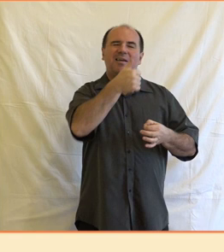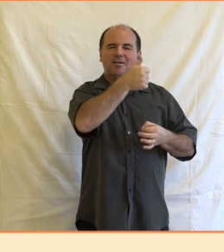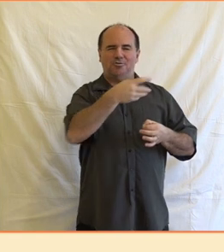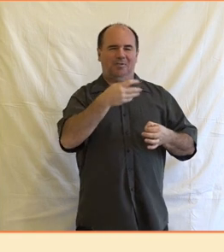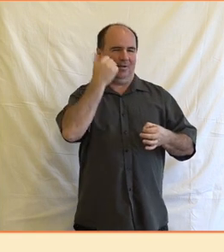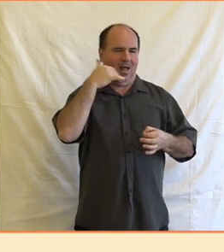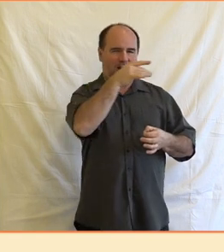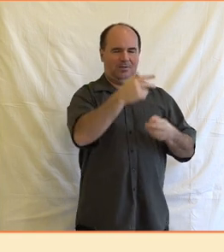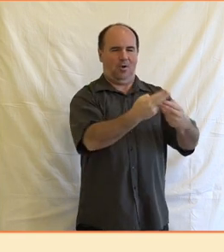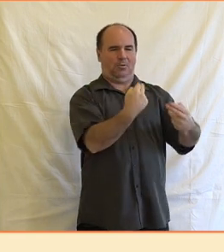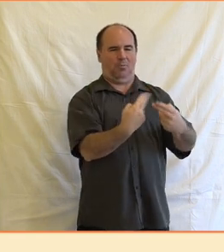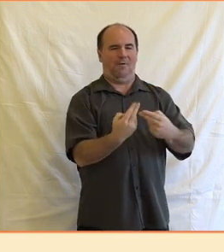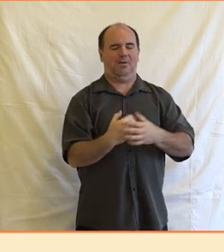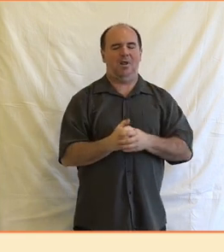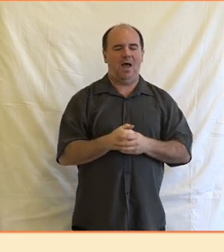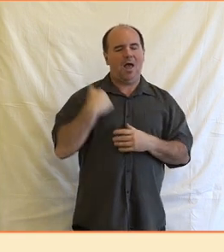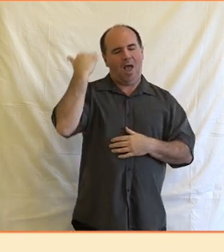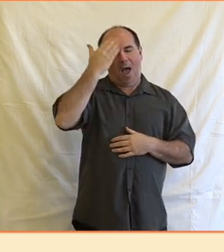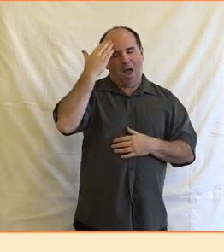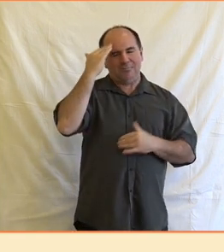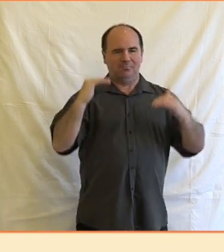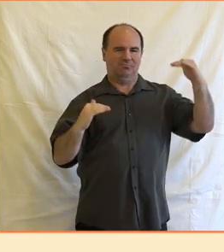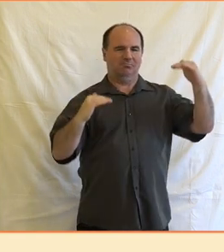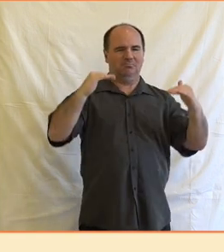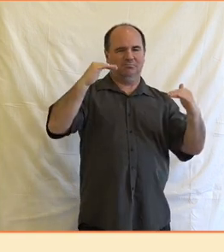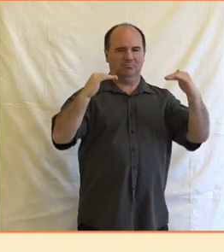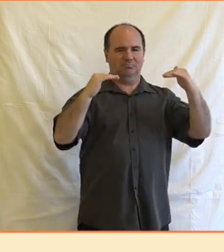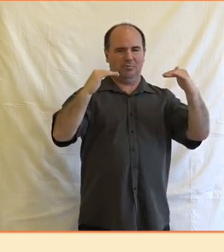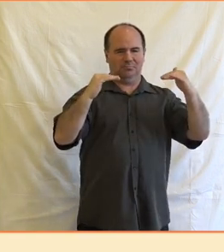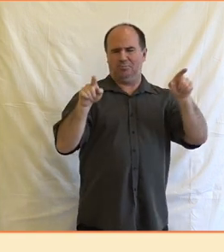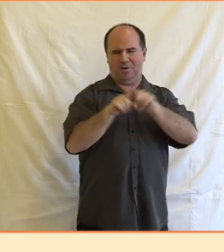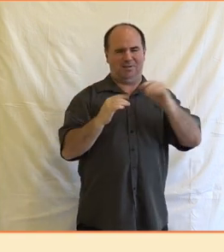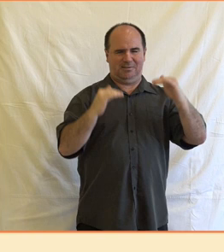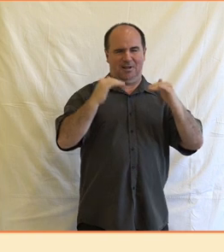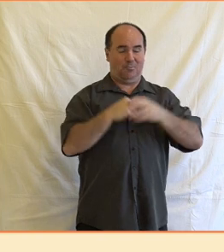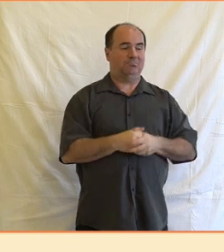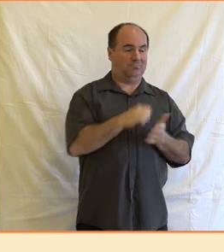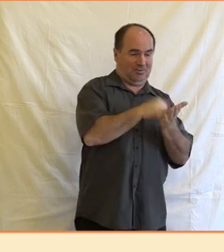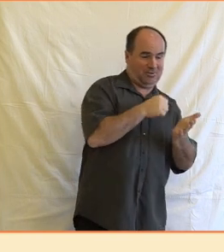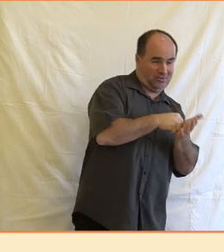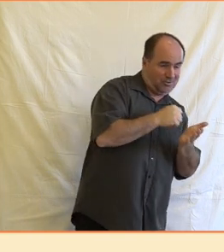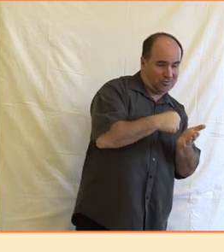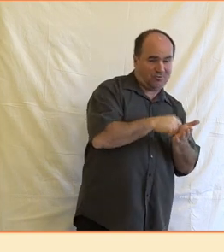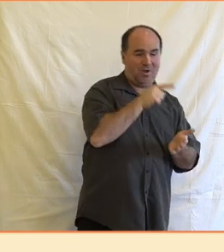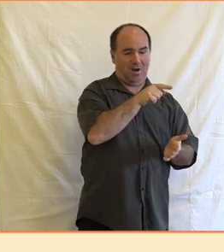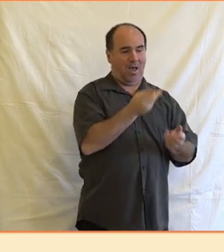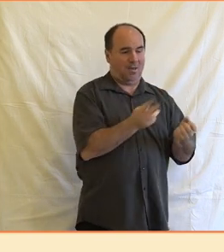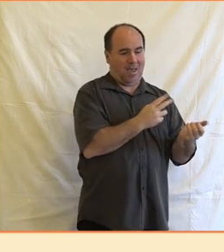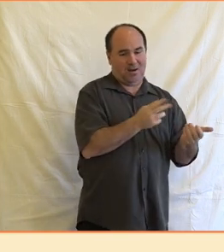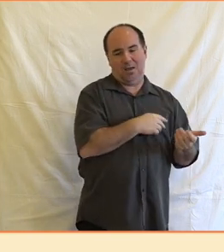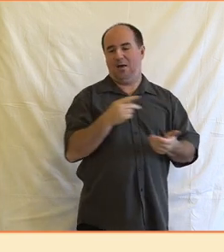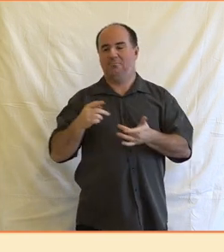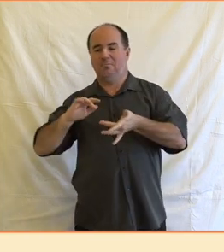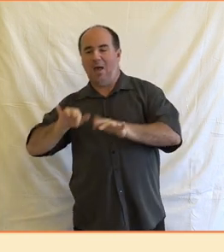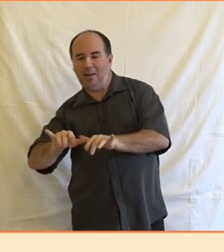redukci pozic ve stejné míře v médiích tištěných, stejně jako v médiích elektronických,